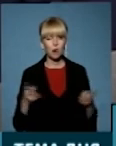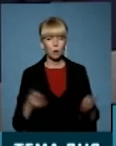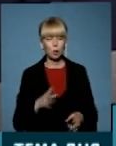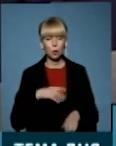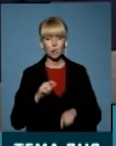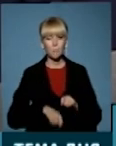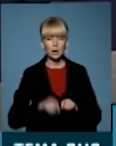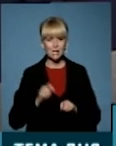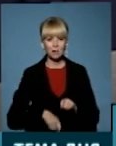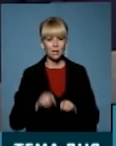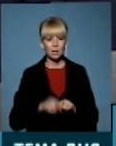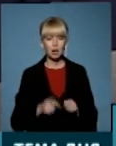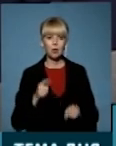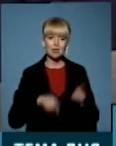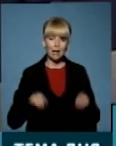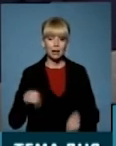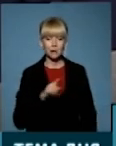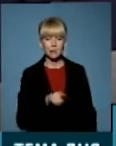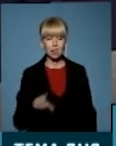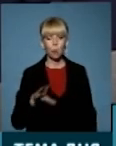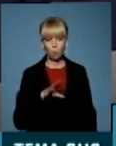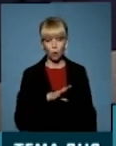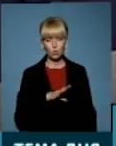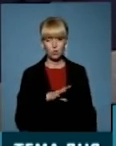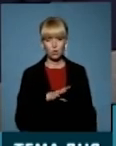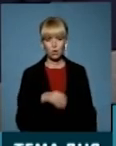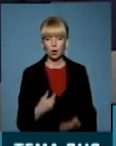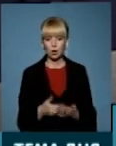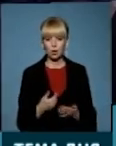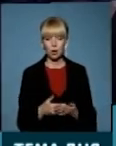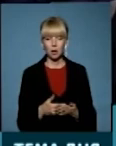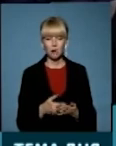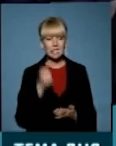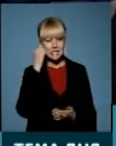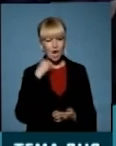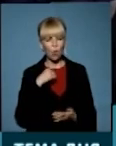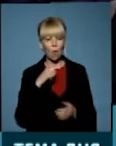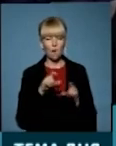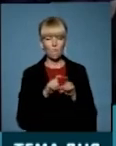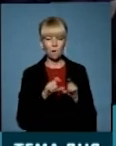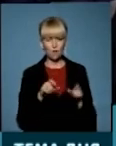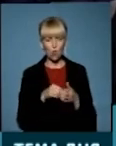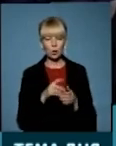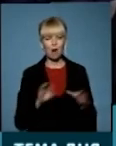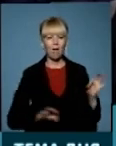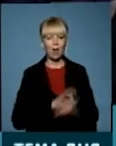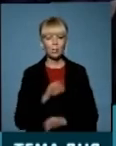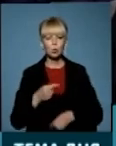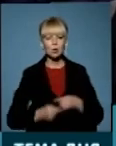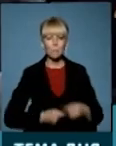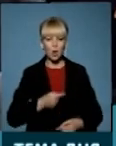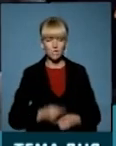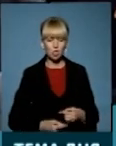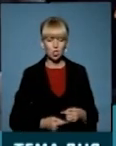було перевіряти, деякі з них були, наприклад, старого фонду і архітектурною спадщиною,